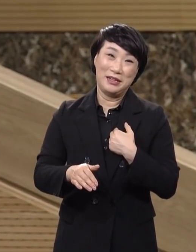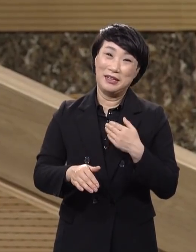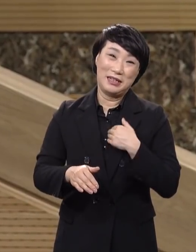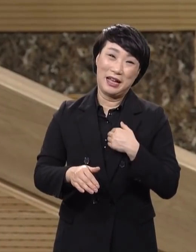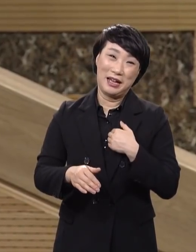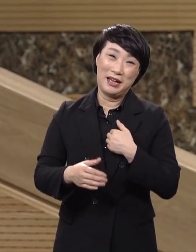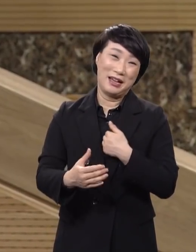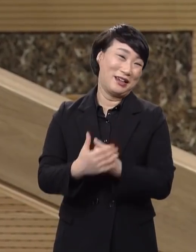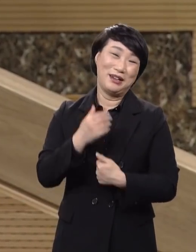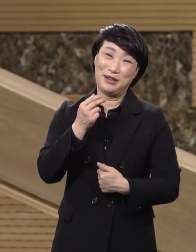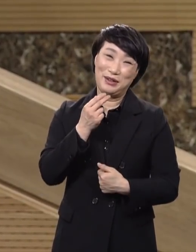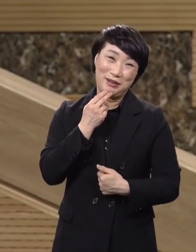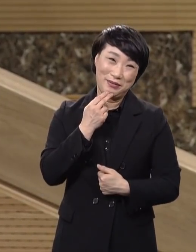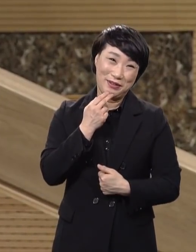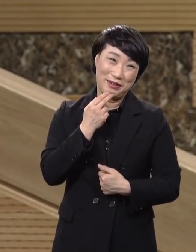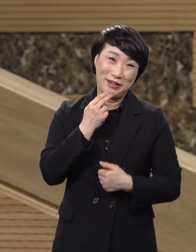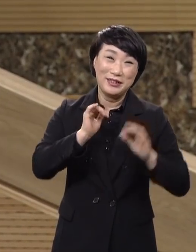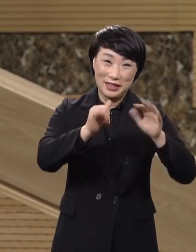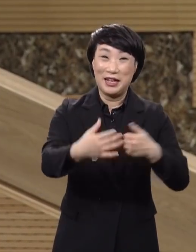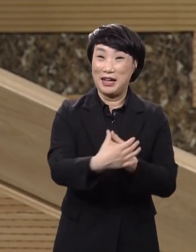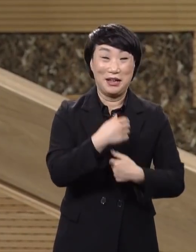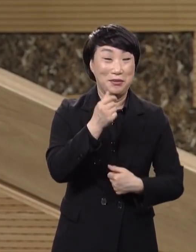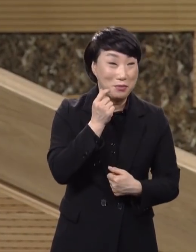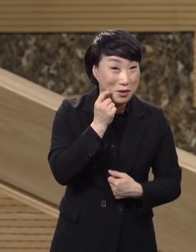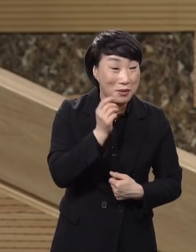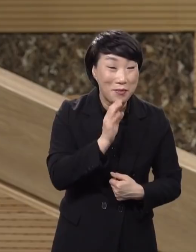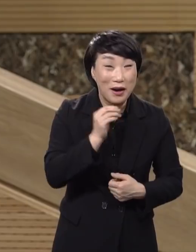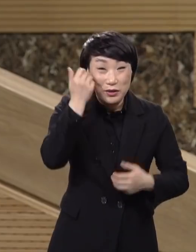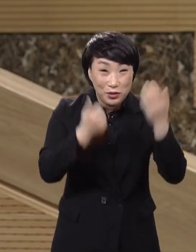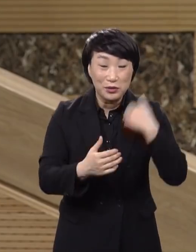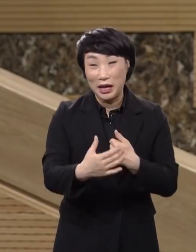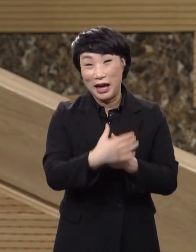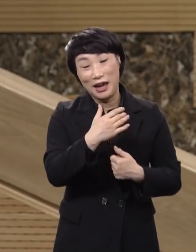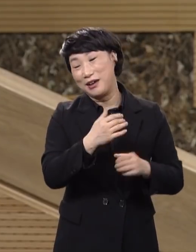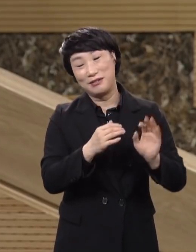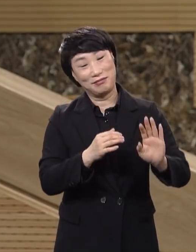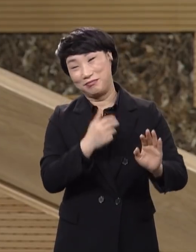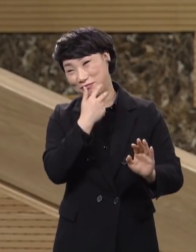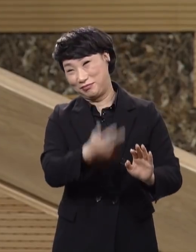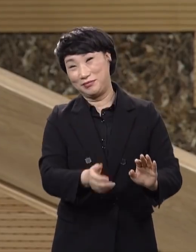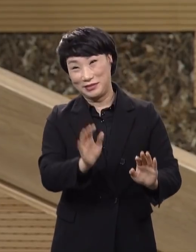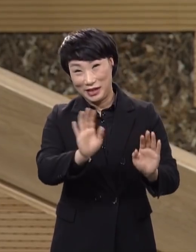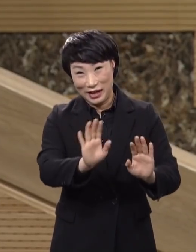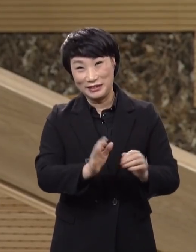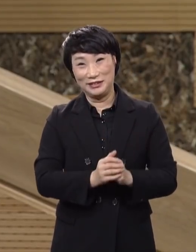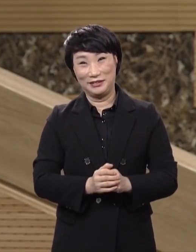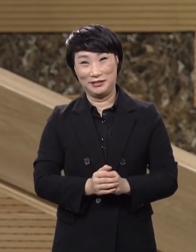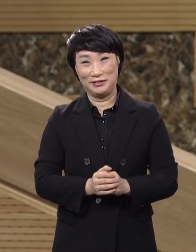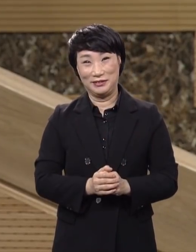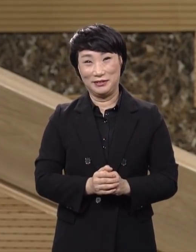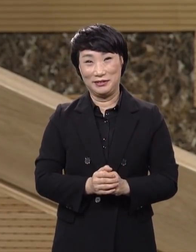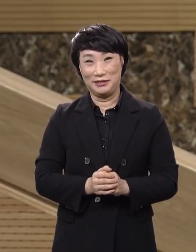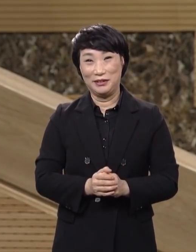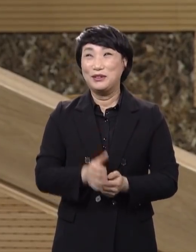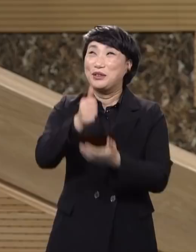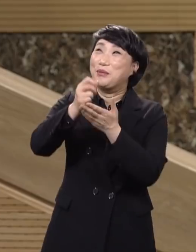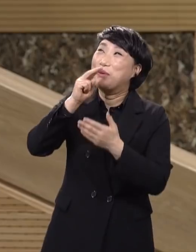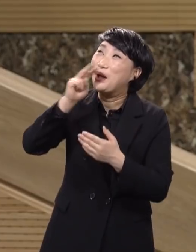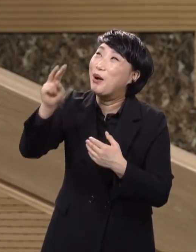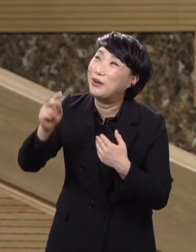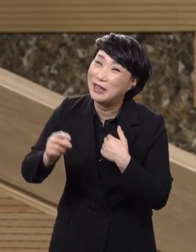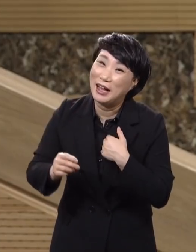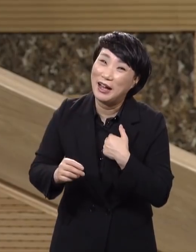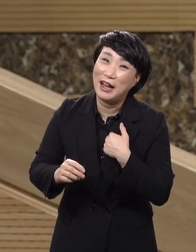나를 해치 않으시며 누구도 해하는 자를 용납하지 않을 것입니다. 주여,